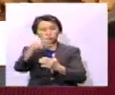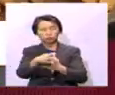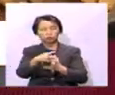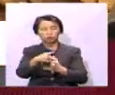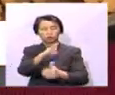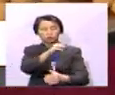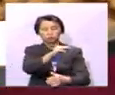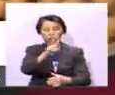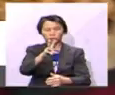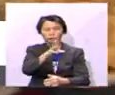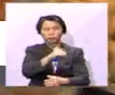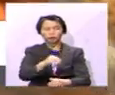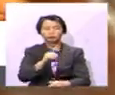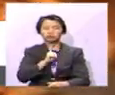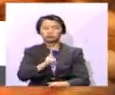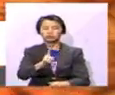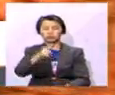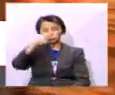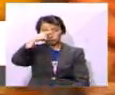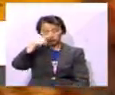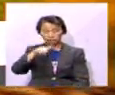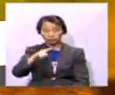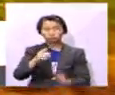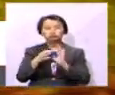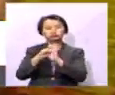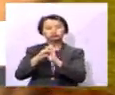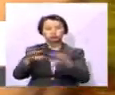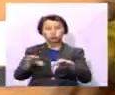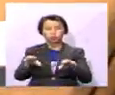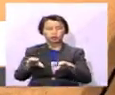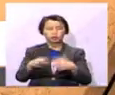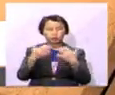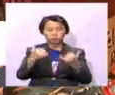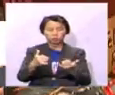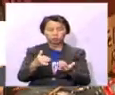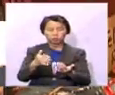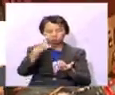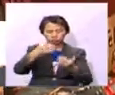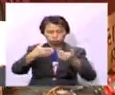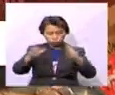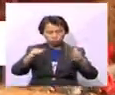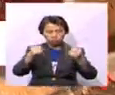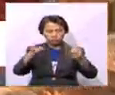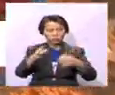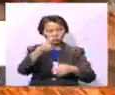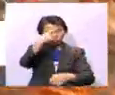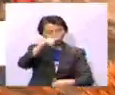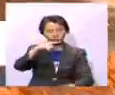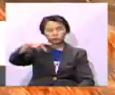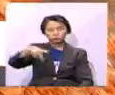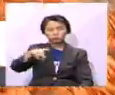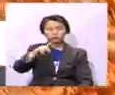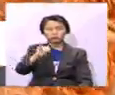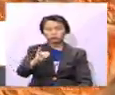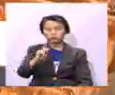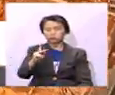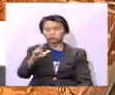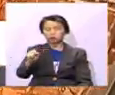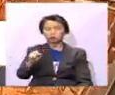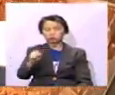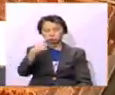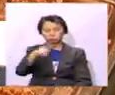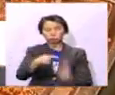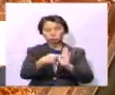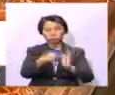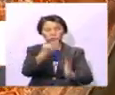dan Persatuan Muslim Thailand. Kali ini, MATAF membuka peluang lebih ramai usahawan industri kecil dan sederhana IKS